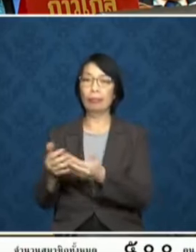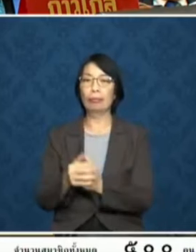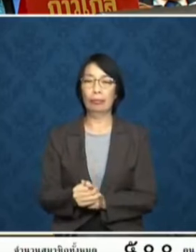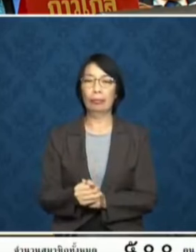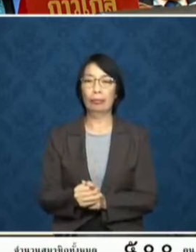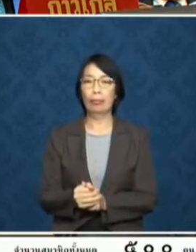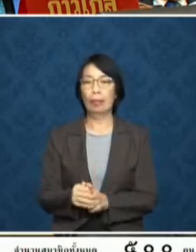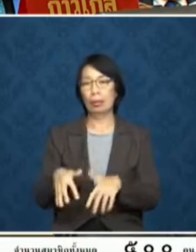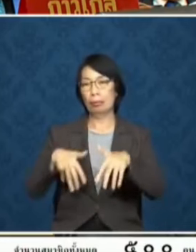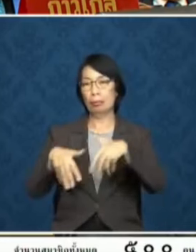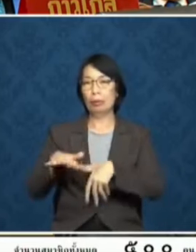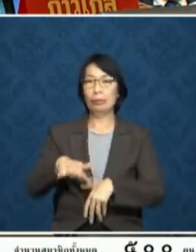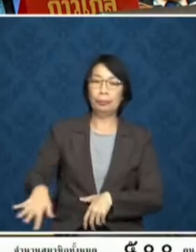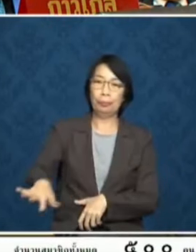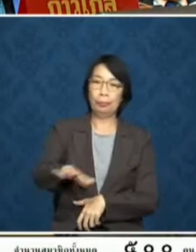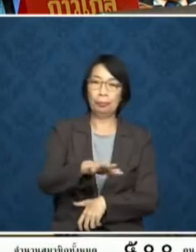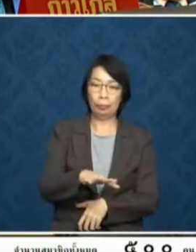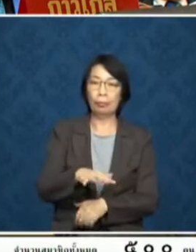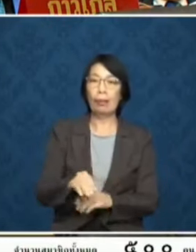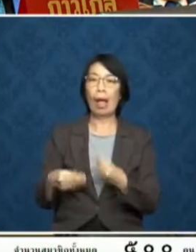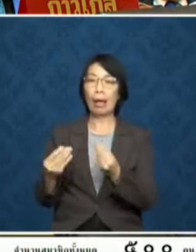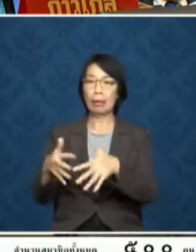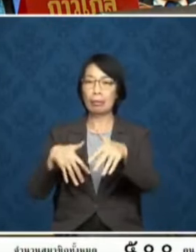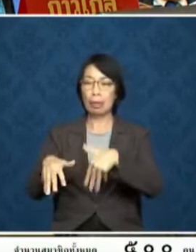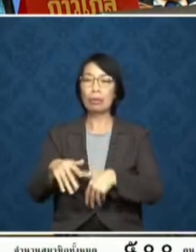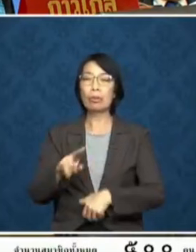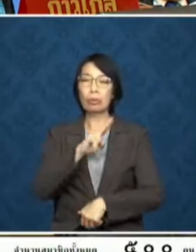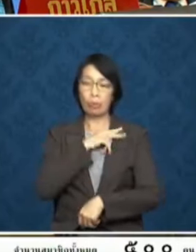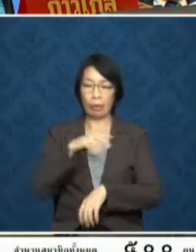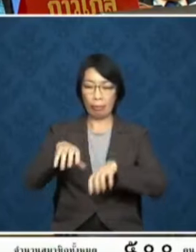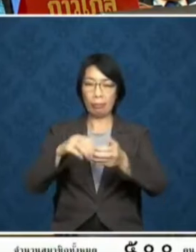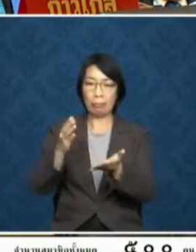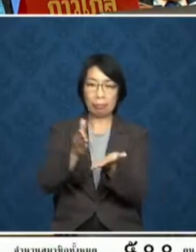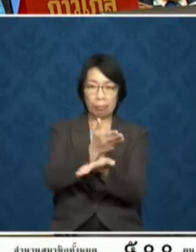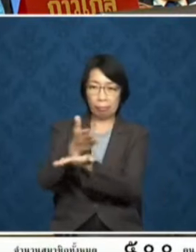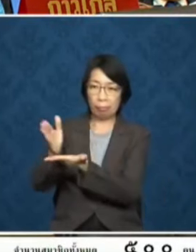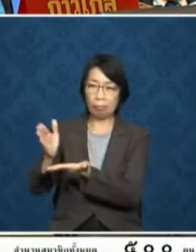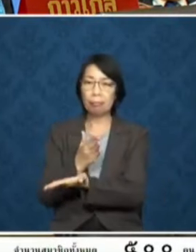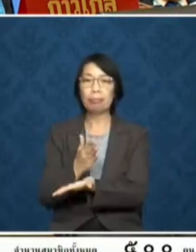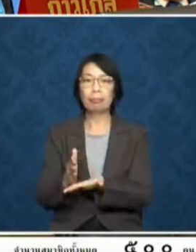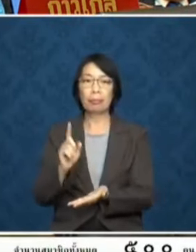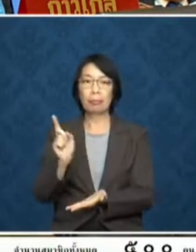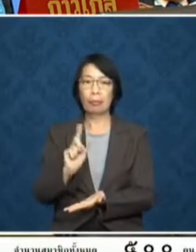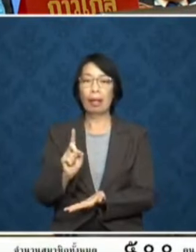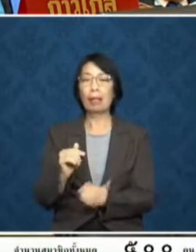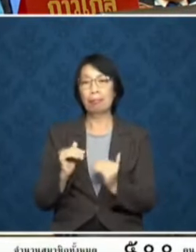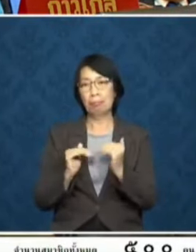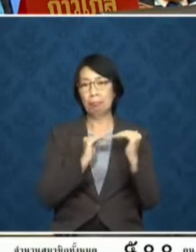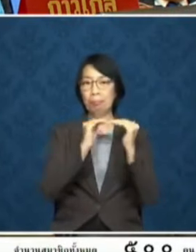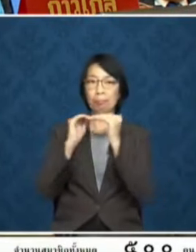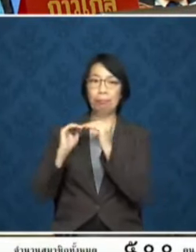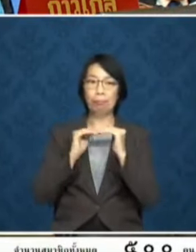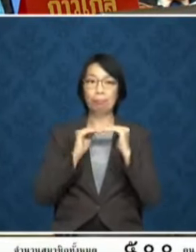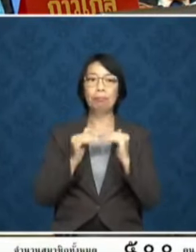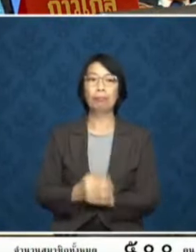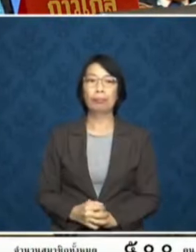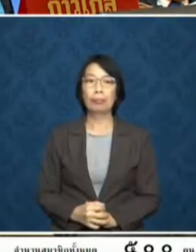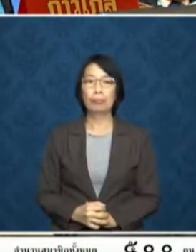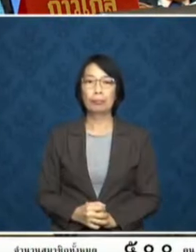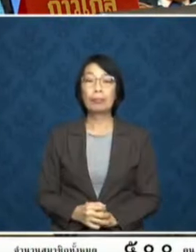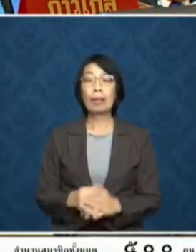ารให้กับประชาชนให้ประชาชนได้จัดสรรในการใช้ทรัพยากรแบบนี้อย่างเป็นธรรมค่ะ